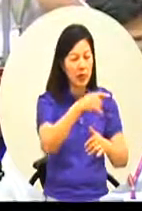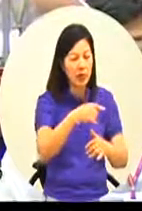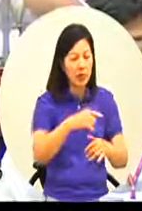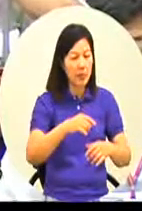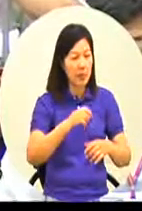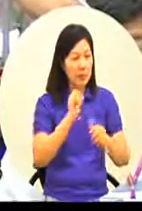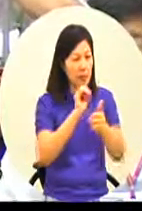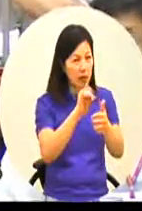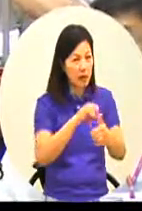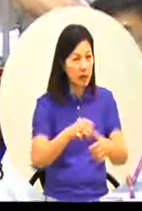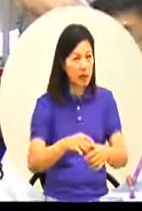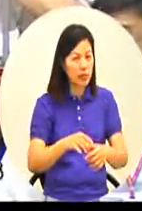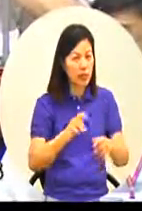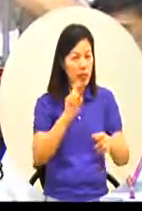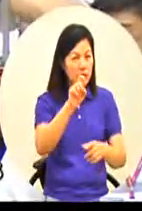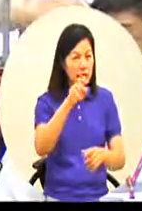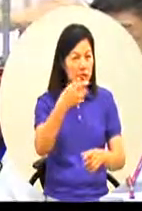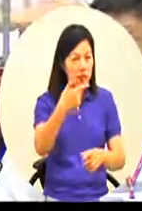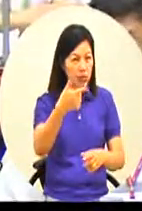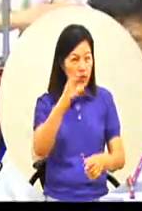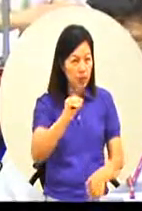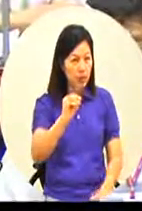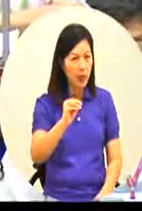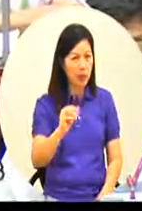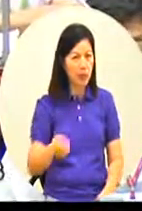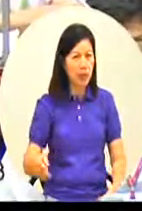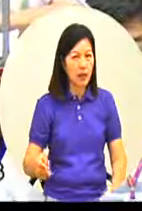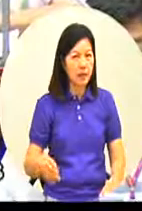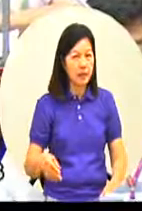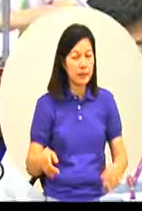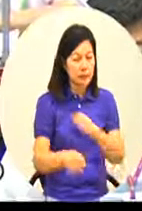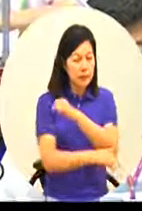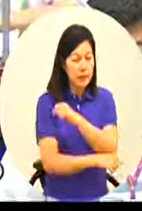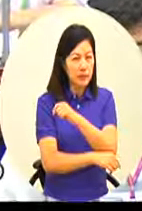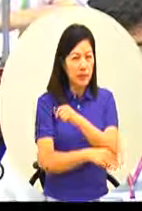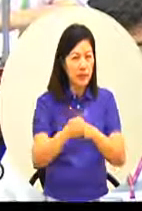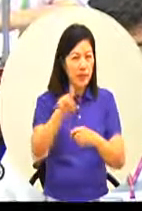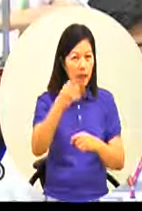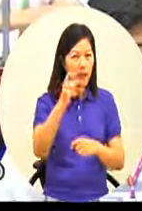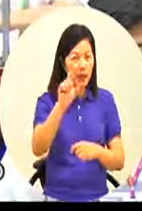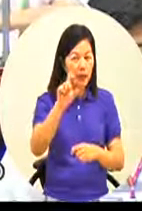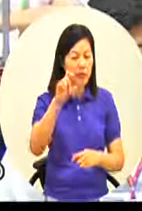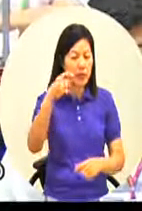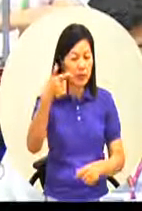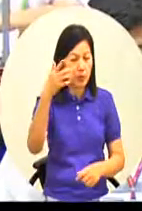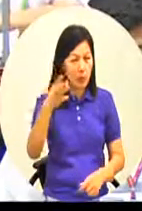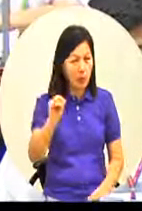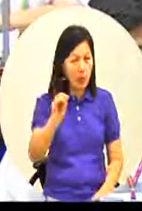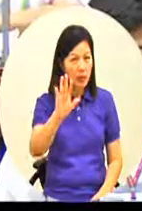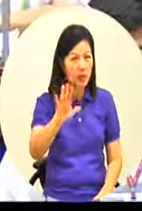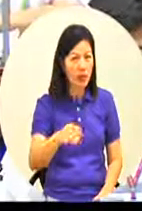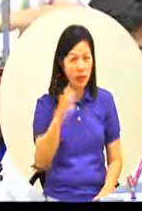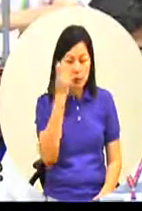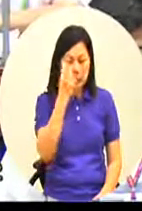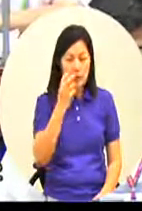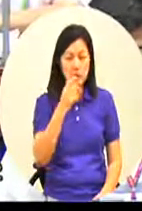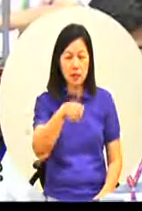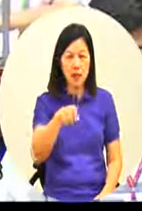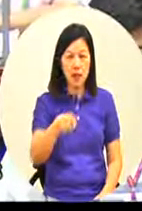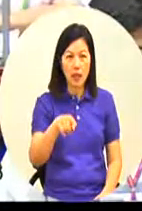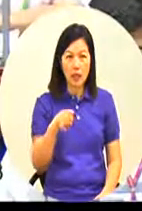他说16万到最后课出来是166万，到最后人家查的结果，起底的结